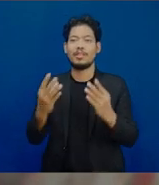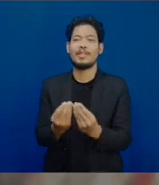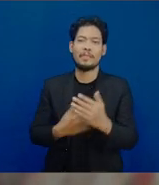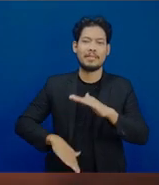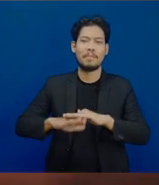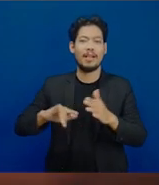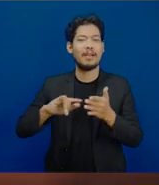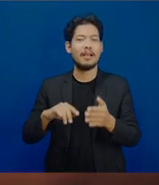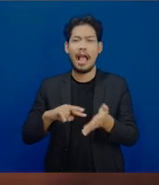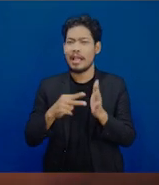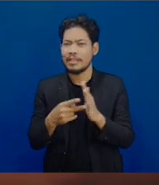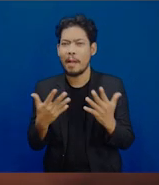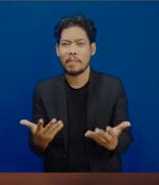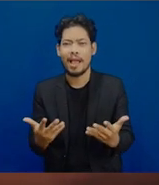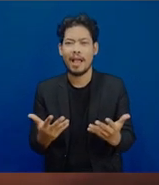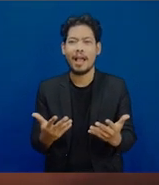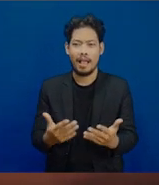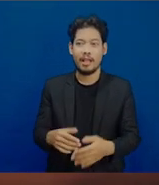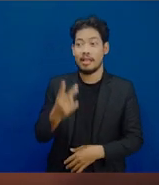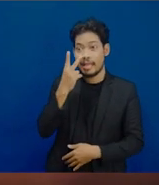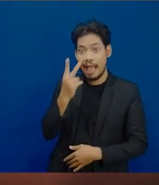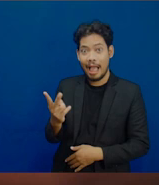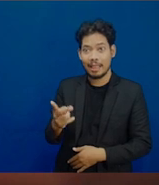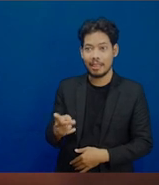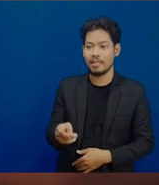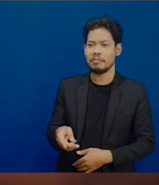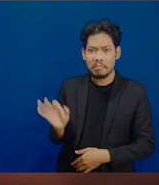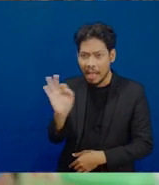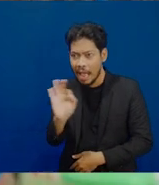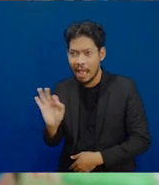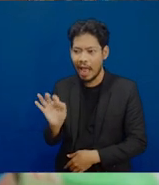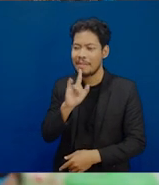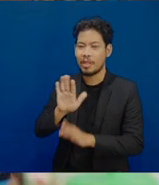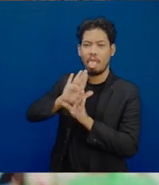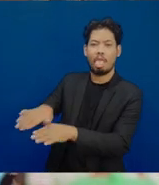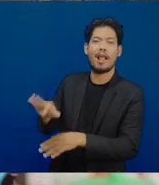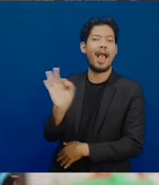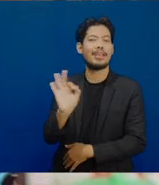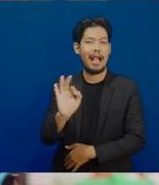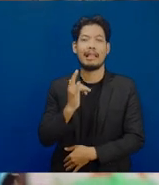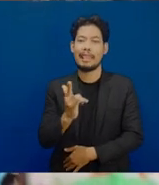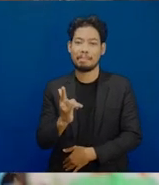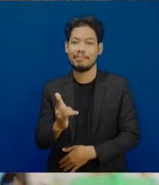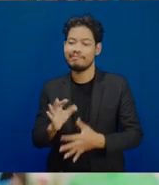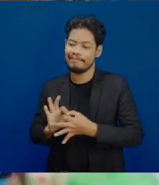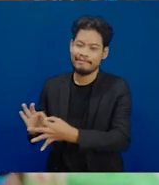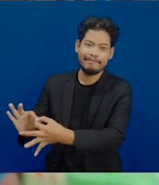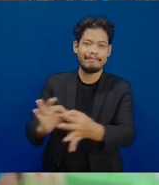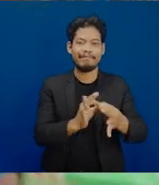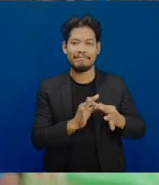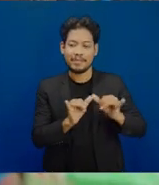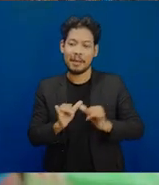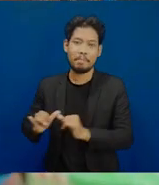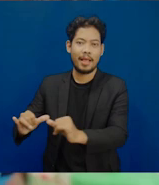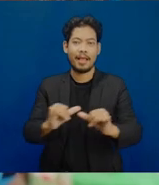bermakna dari mereka, namun lebih jauh lagi memastikan bahwa tidak boleh ada satu orang pun yang tertinggal dalam pembangunan di